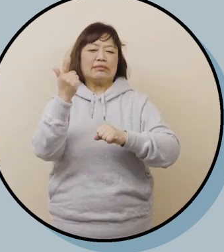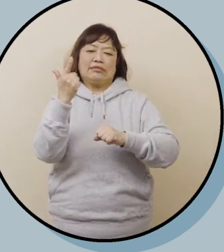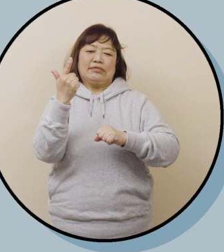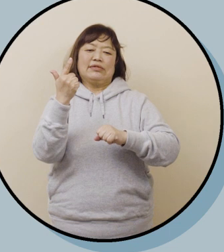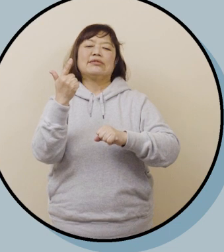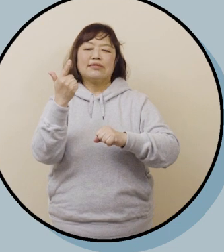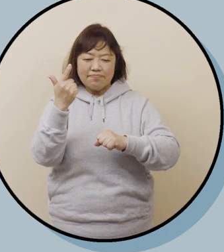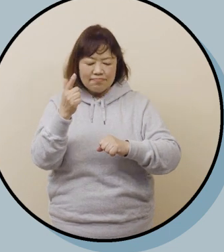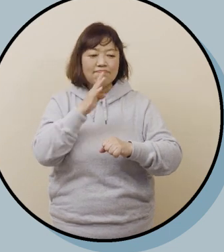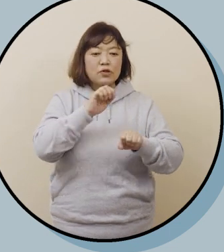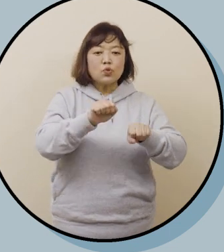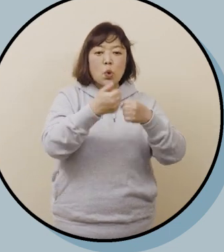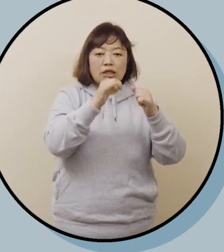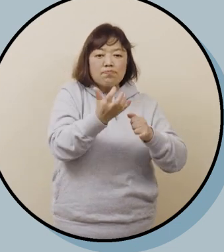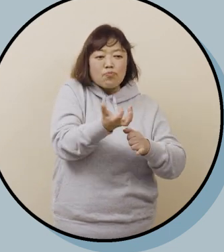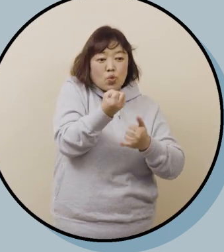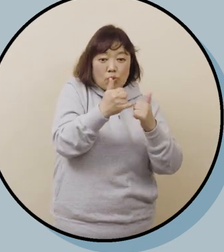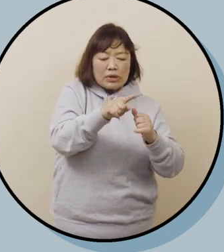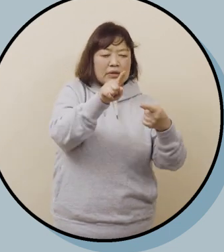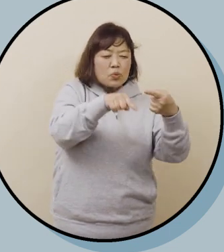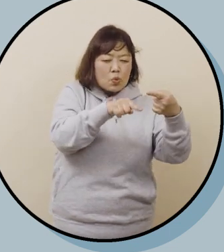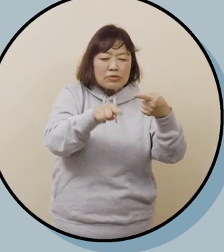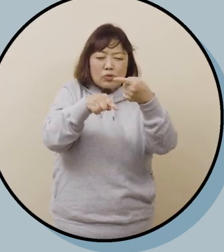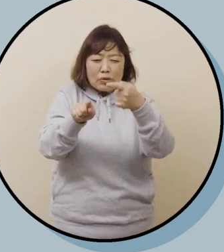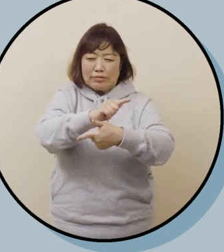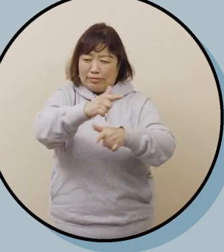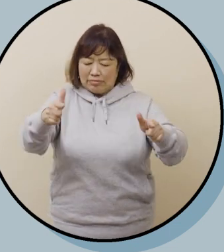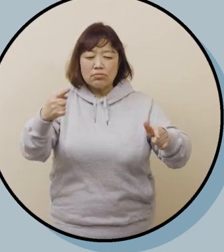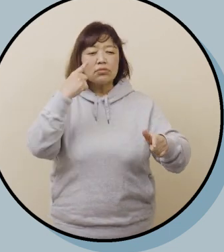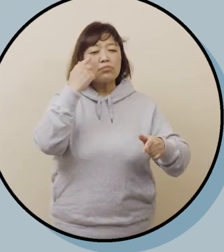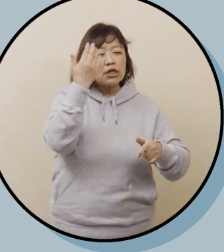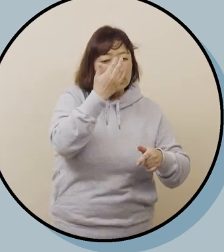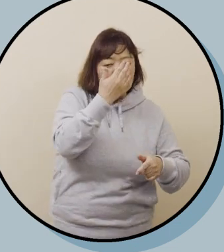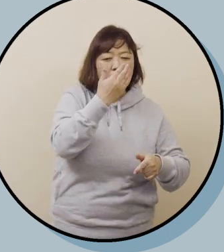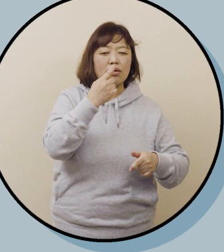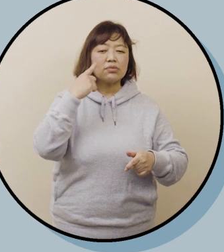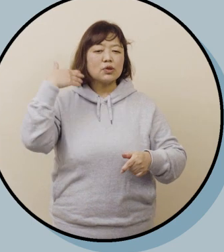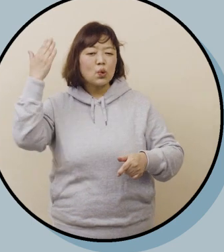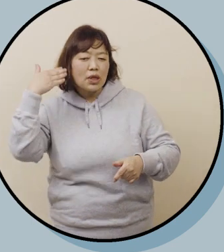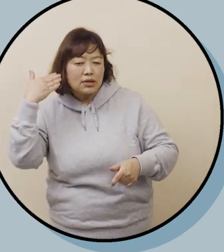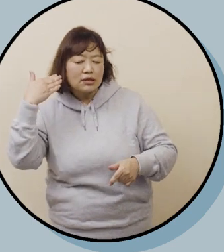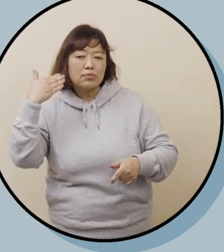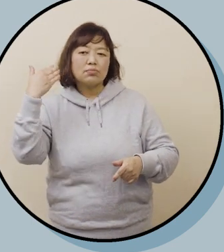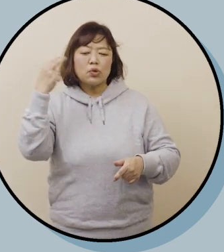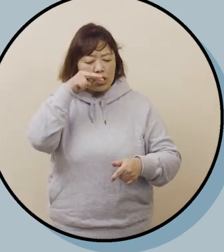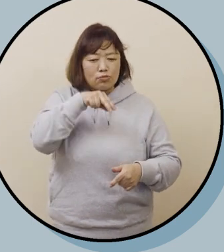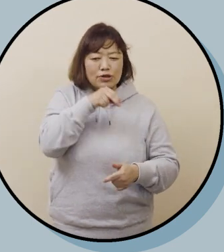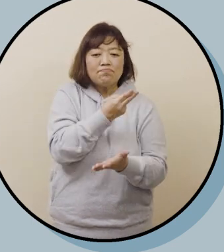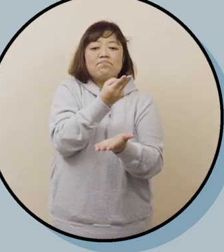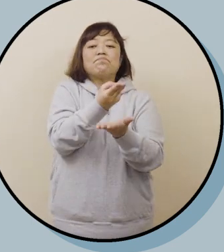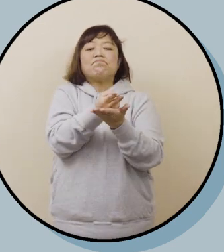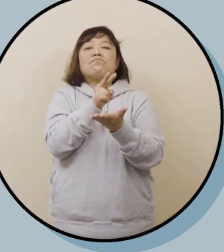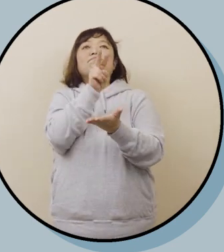実際にその障害を持ってる方一人一人の例えば目が見えなかったり耳が